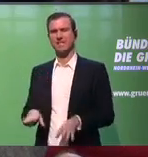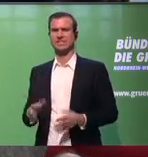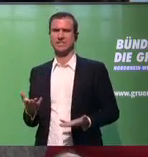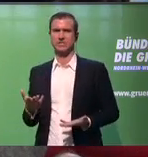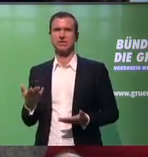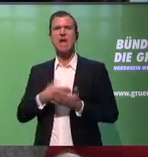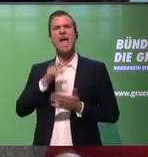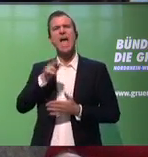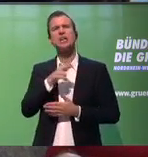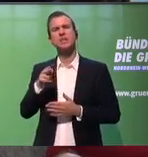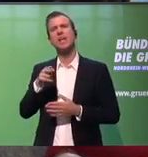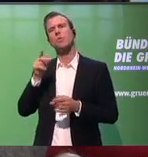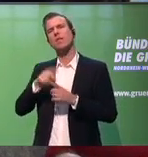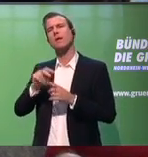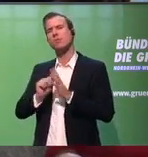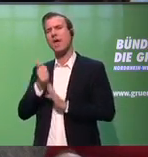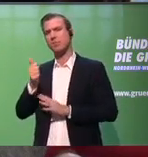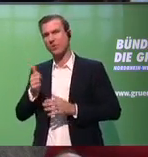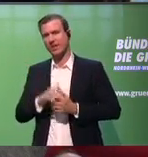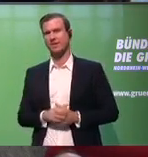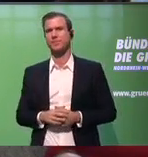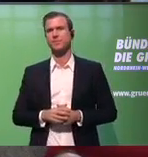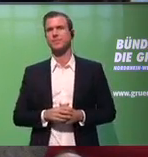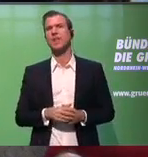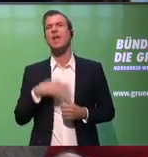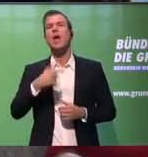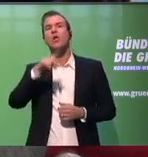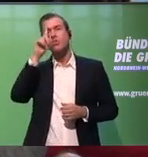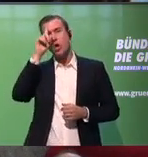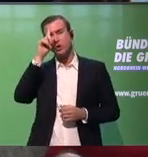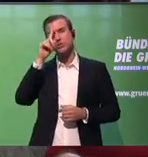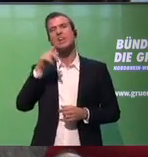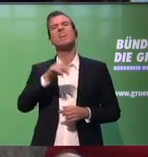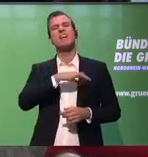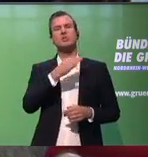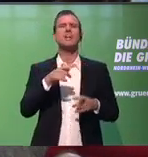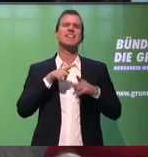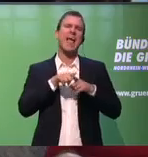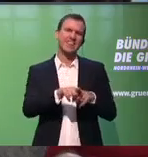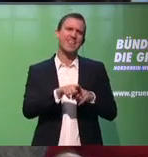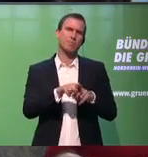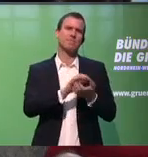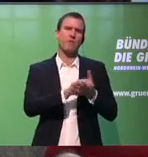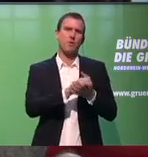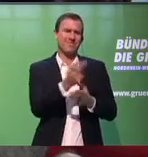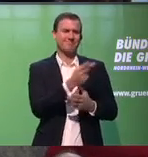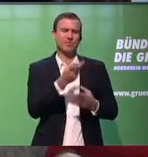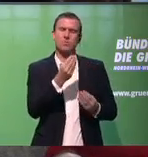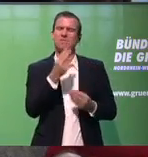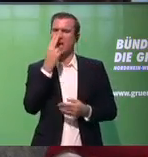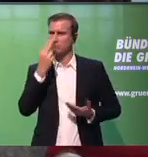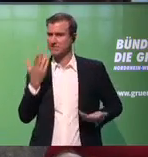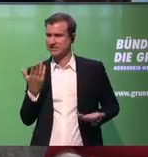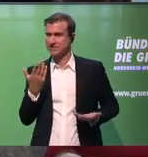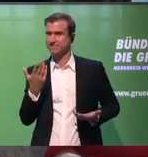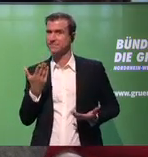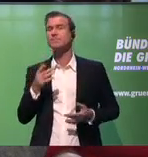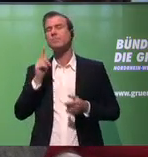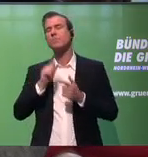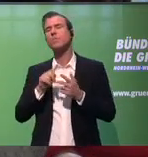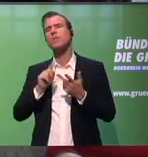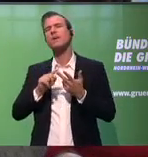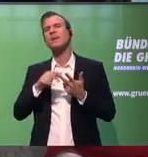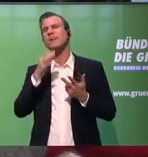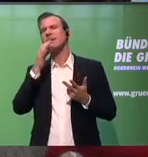New Deal und Green Primary. Und dann gibt es auch die deutsch-französische Tandemfreundschaft. Die Frage und auch die